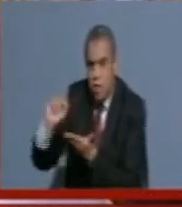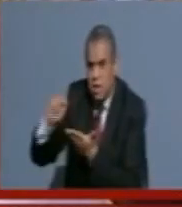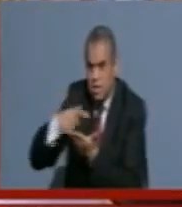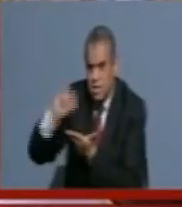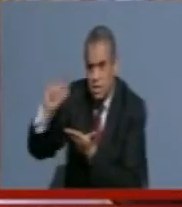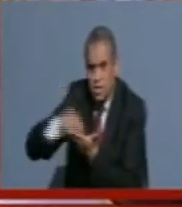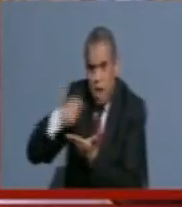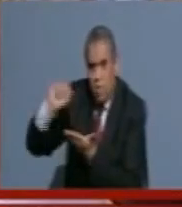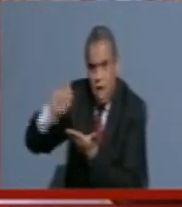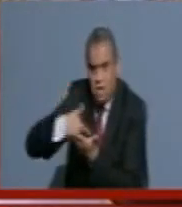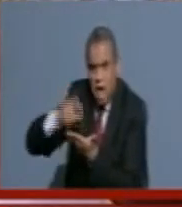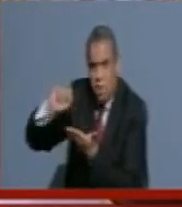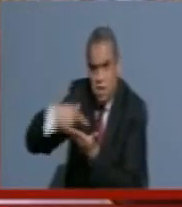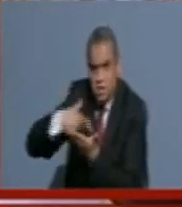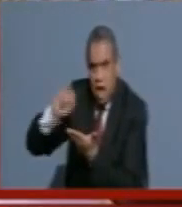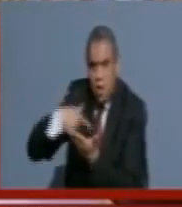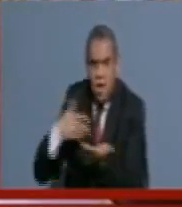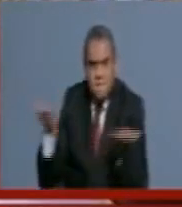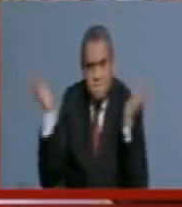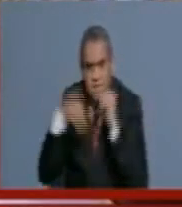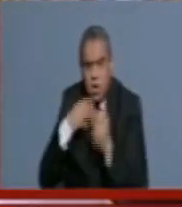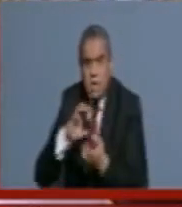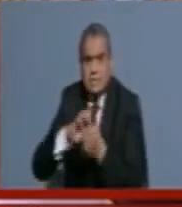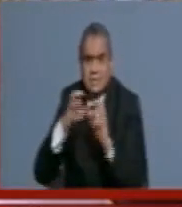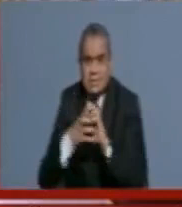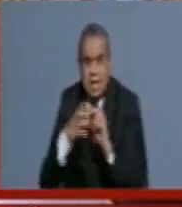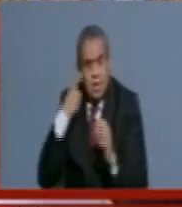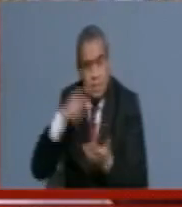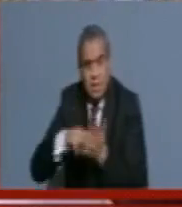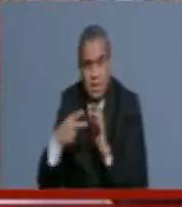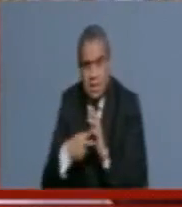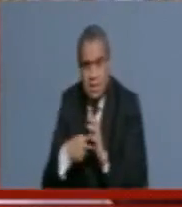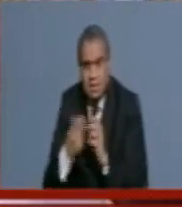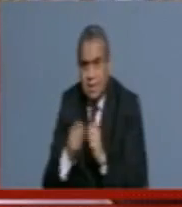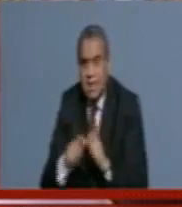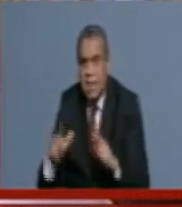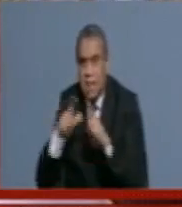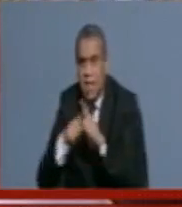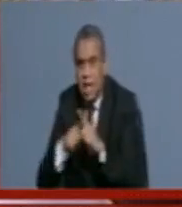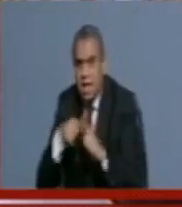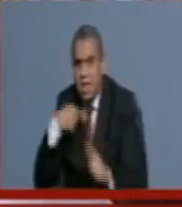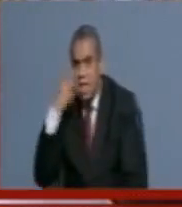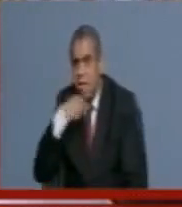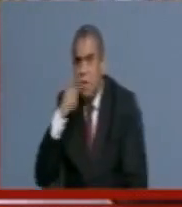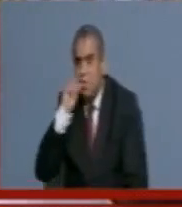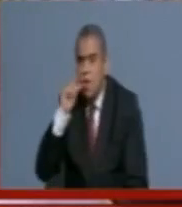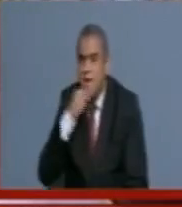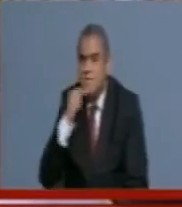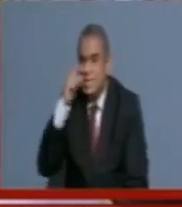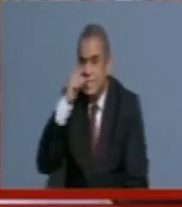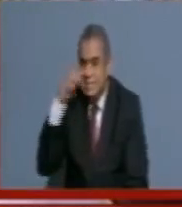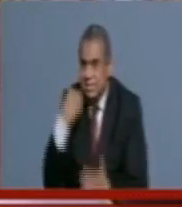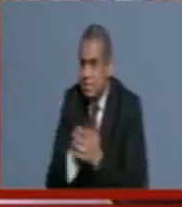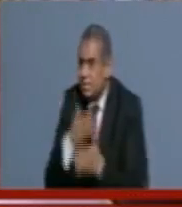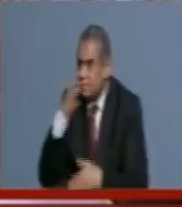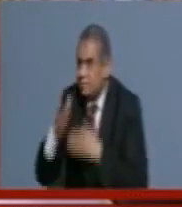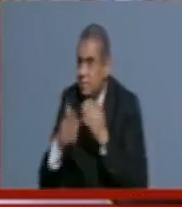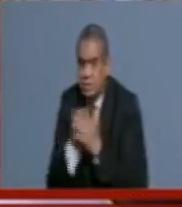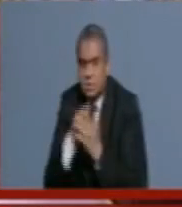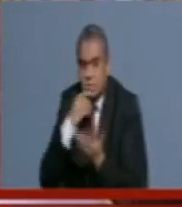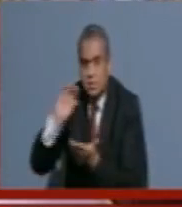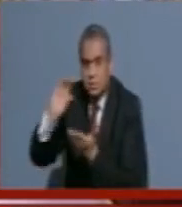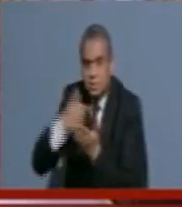ان في ازدحام واحنا مش عارفين نتمكن من ده، طب نروح للجان الوافدين ولا لا، فكله كان متعلق بعمليه الشكاوى في